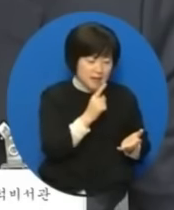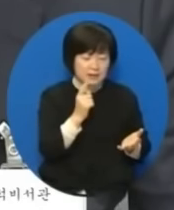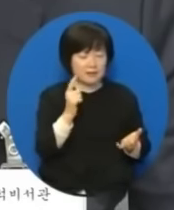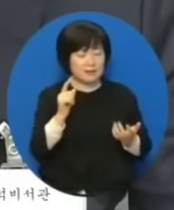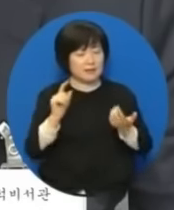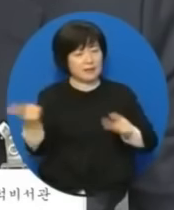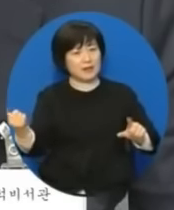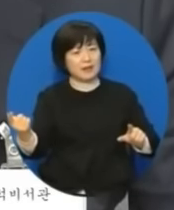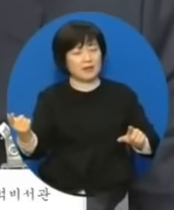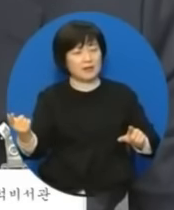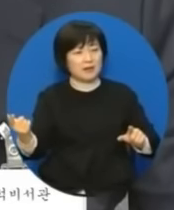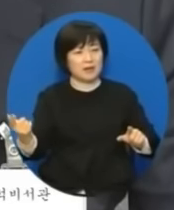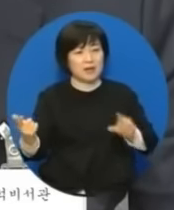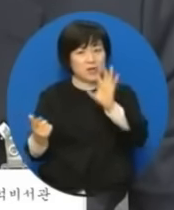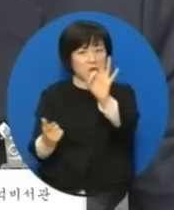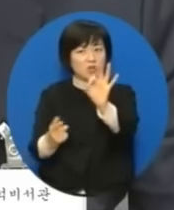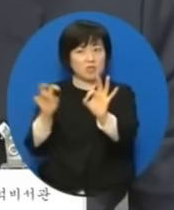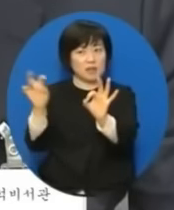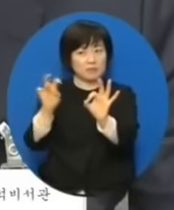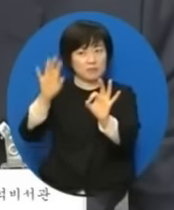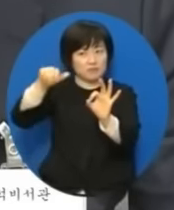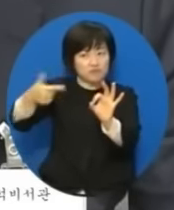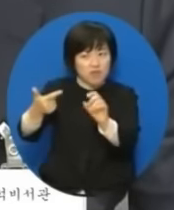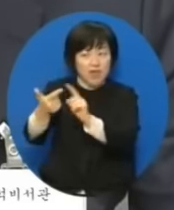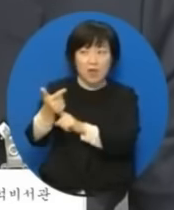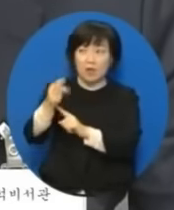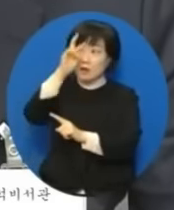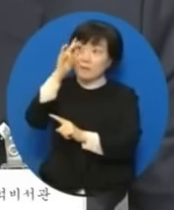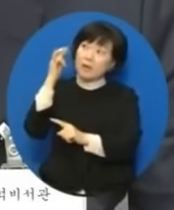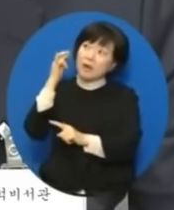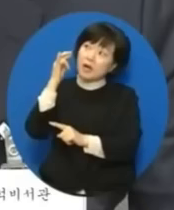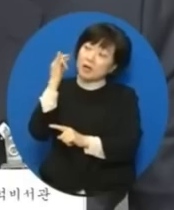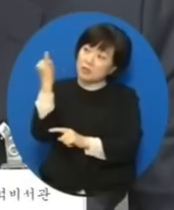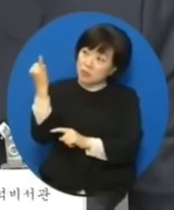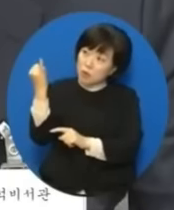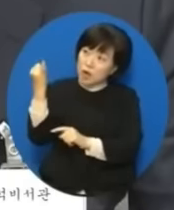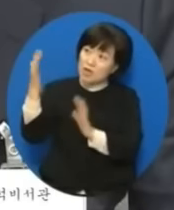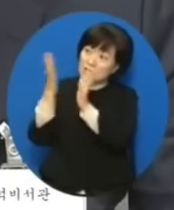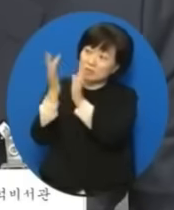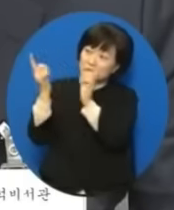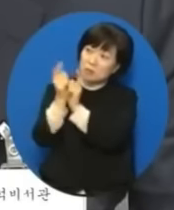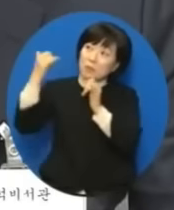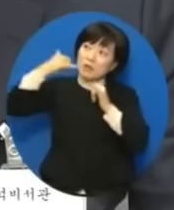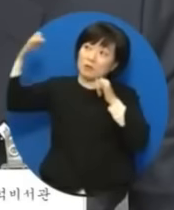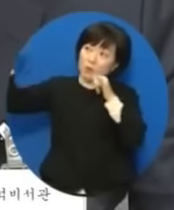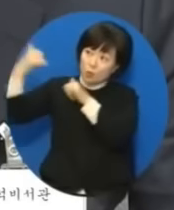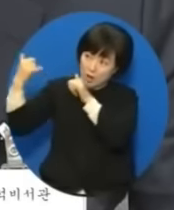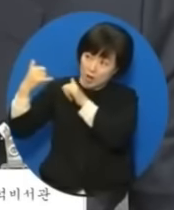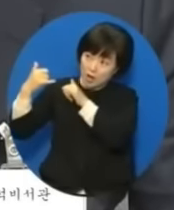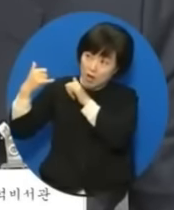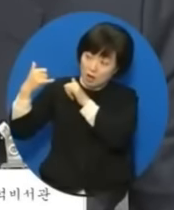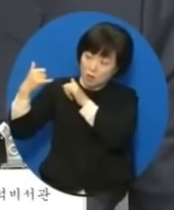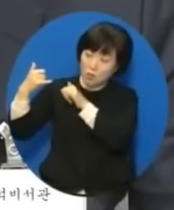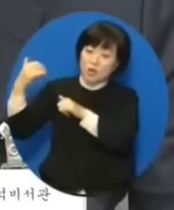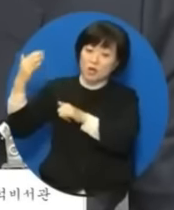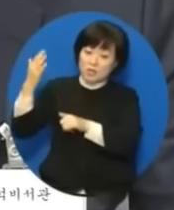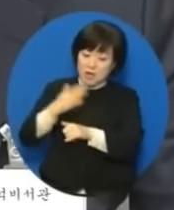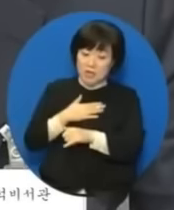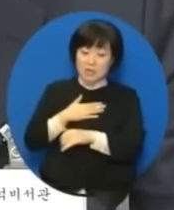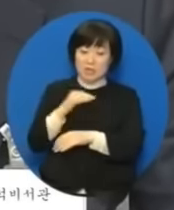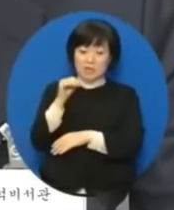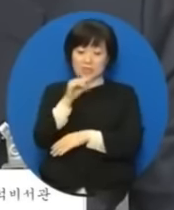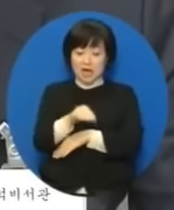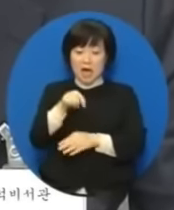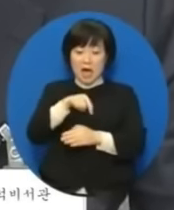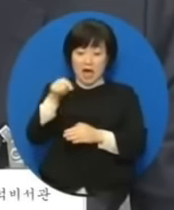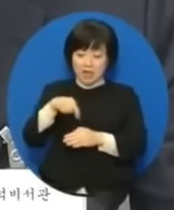대통령과 직접 통화해서 특공대 투입을 지시받은 해경청장 김석규는 당연히 관용차에서 자기 휴대폰으로